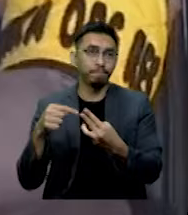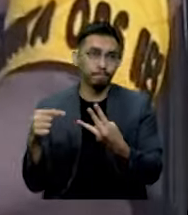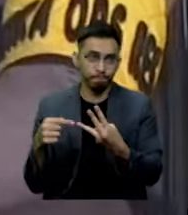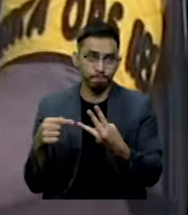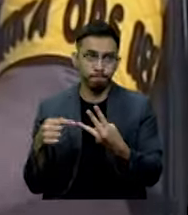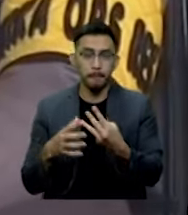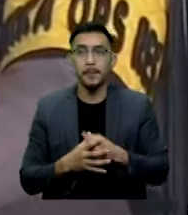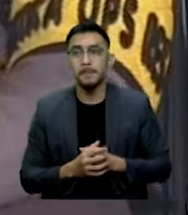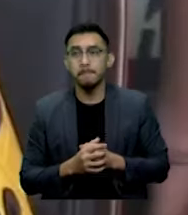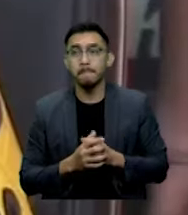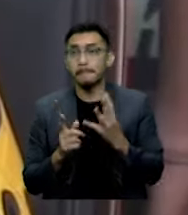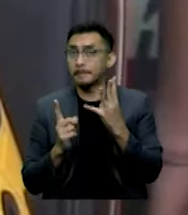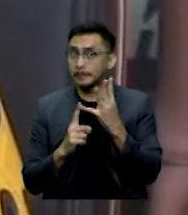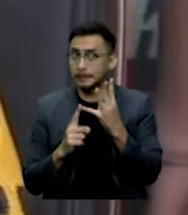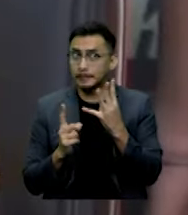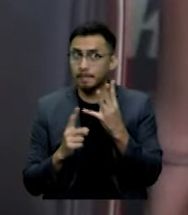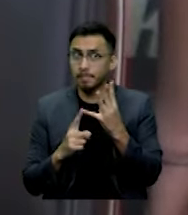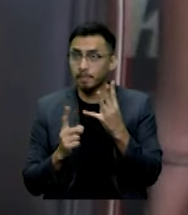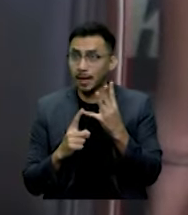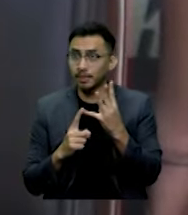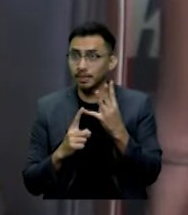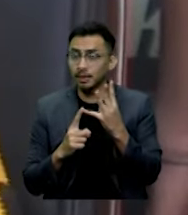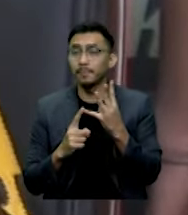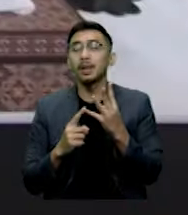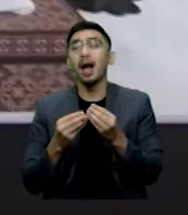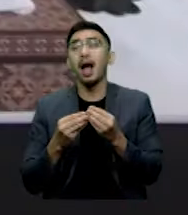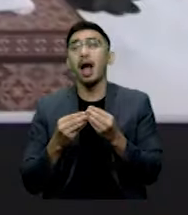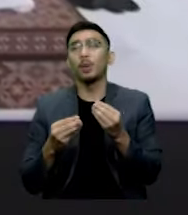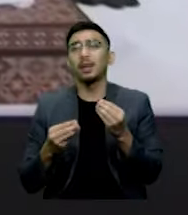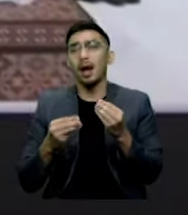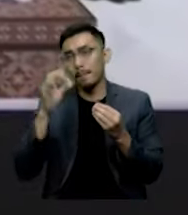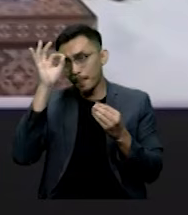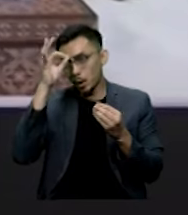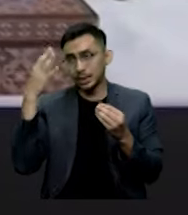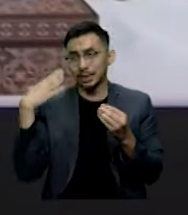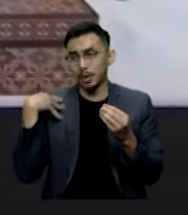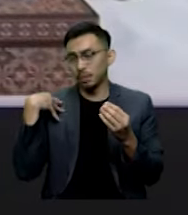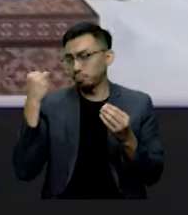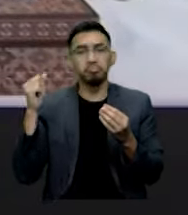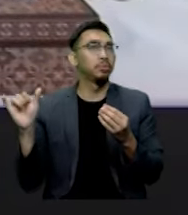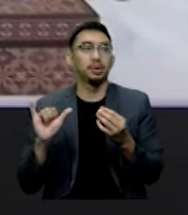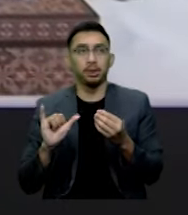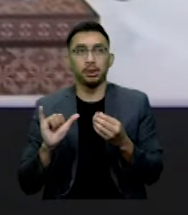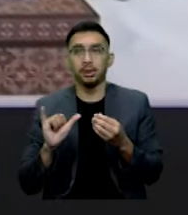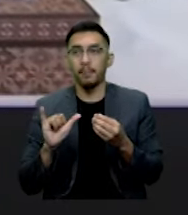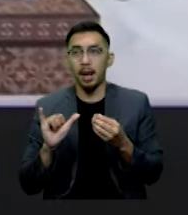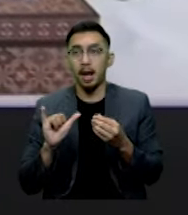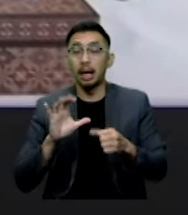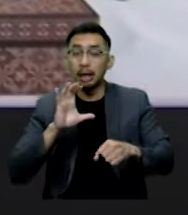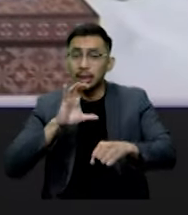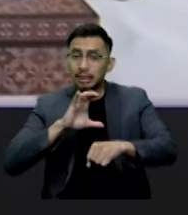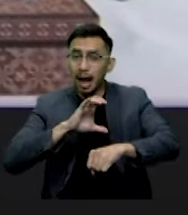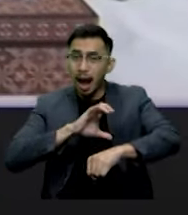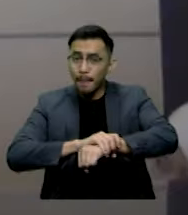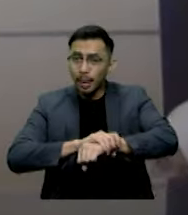Sementara Bribda ABP, anggota Polsek Kalideres juga dibebas tugaskan karena yang bersangkutan ikut melakukan penangkapan pada saat dirinya lepas